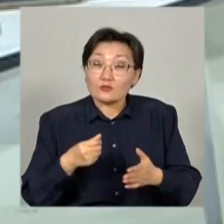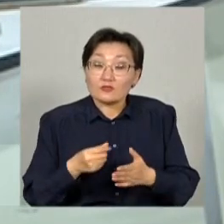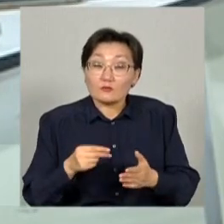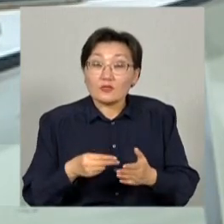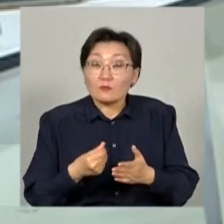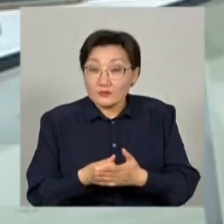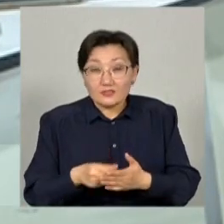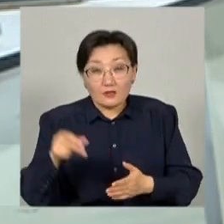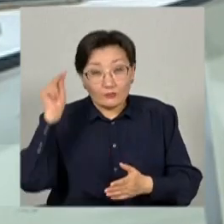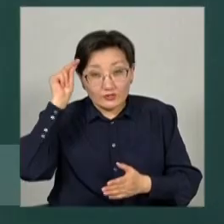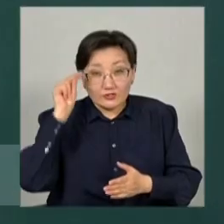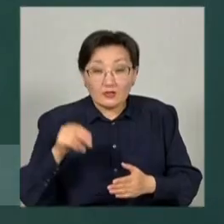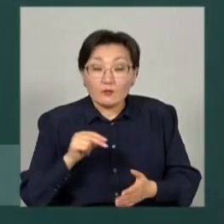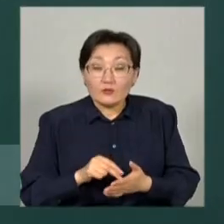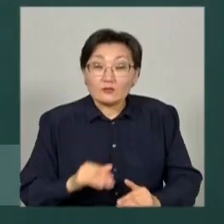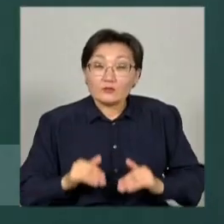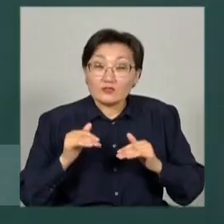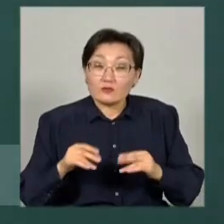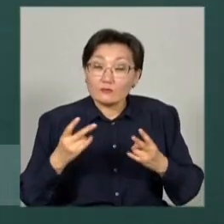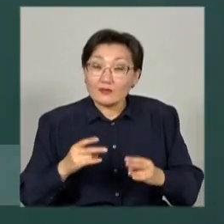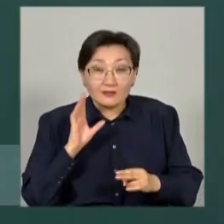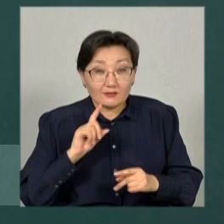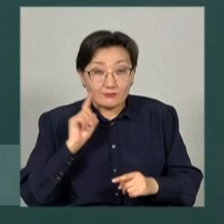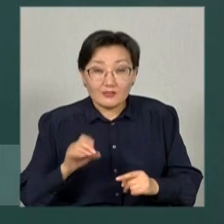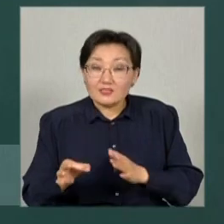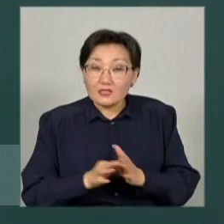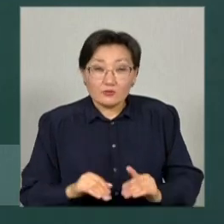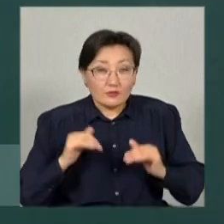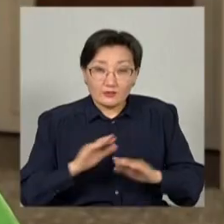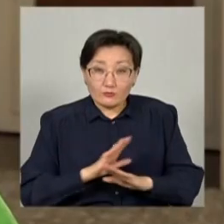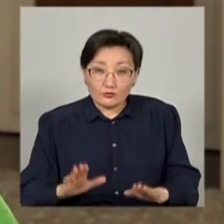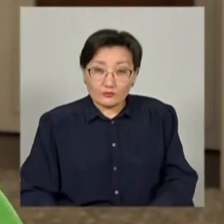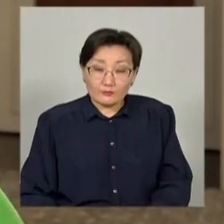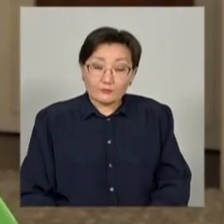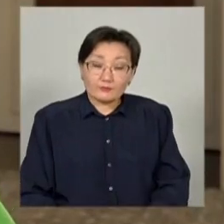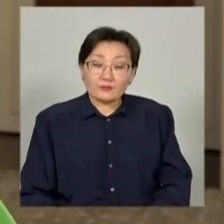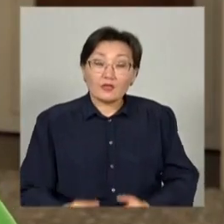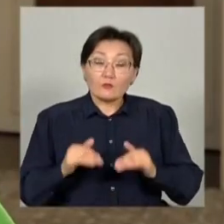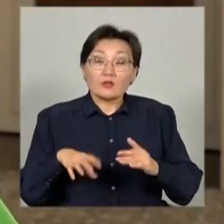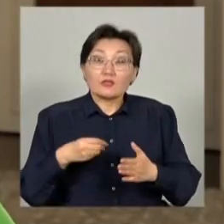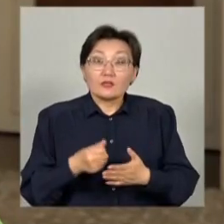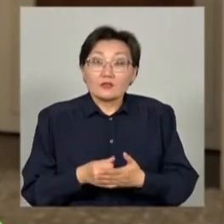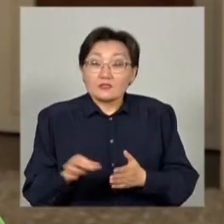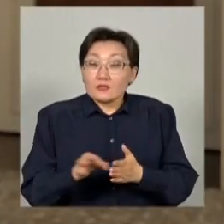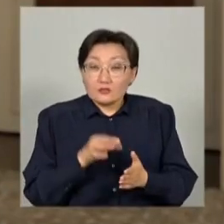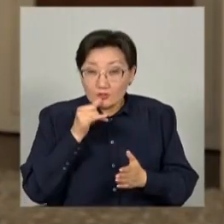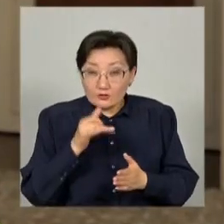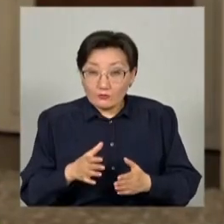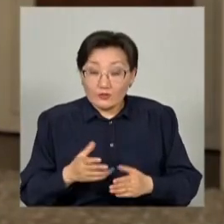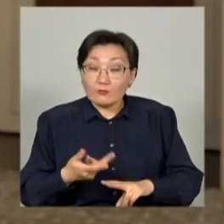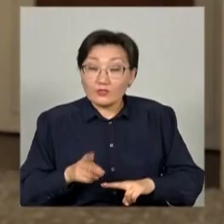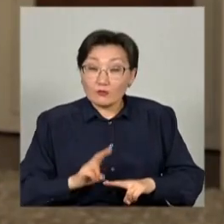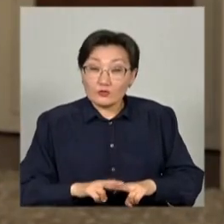же повысит, по крайней мере, делать резкий скачок не будут, считают в ассоциации. Повысить оплату сразу не могут, понятно, потому